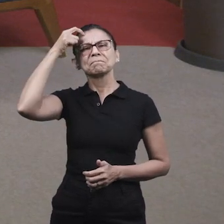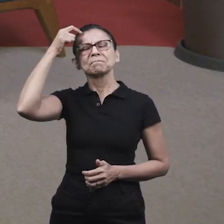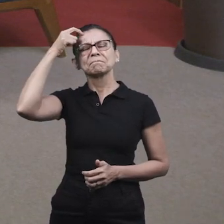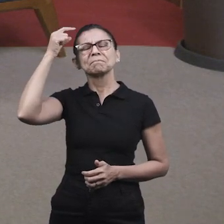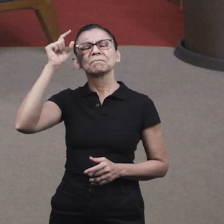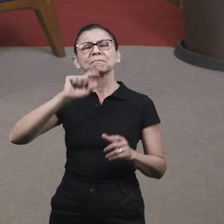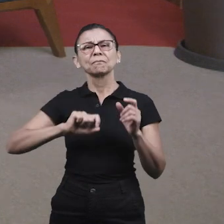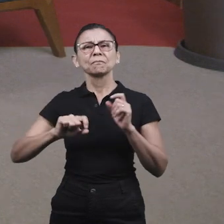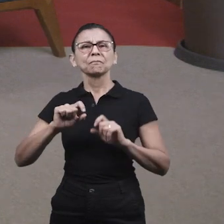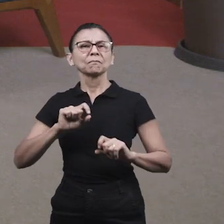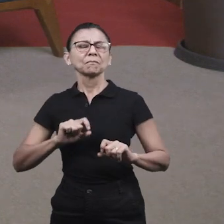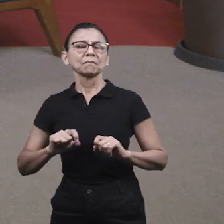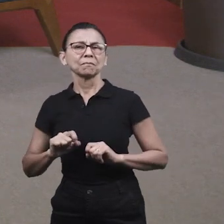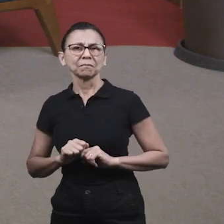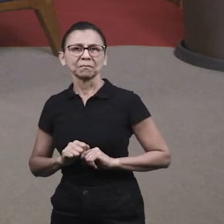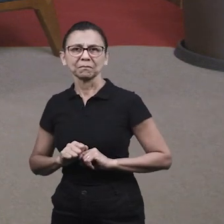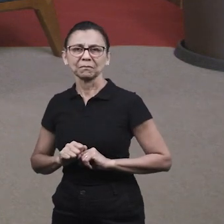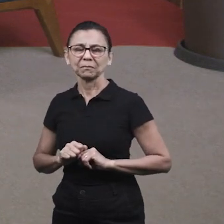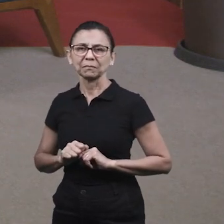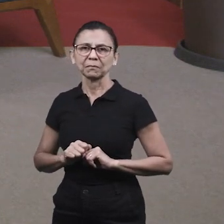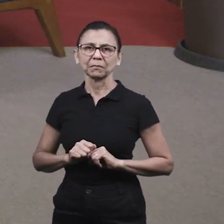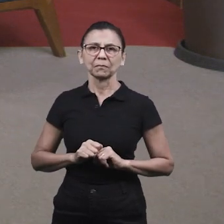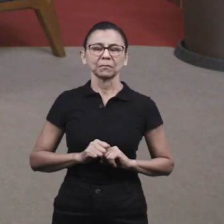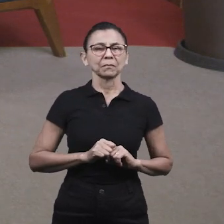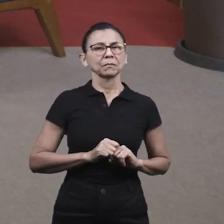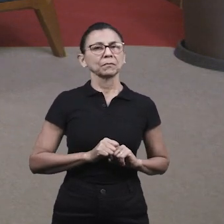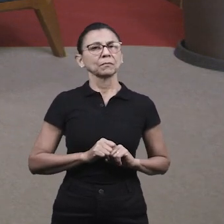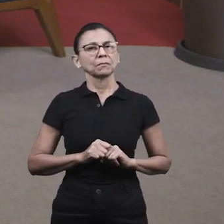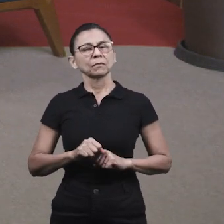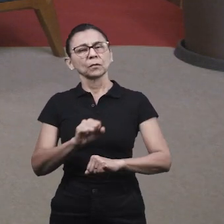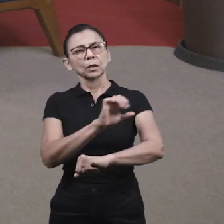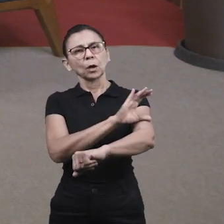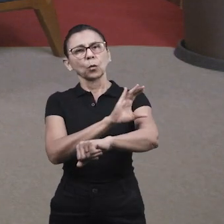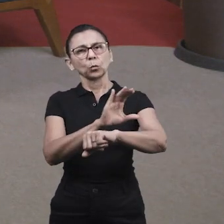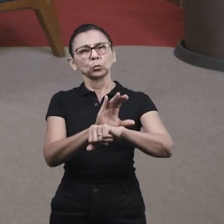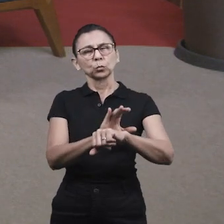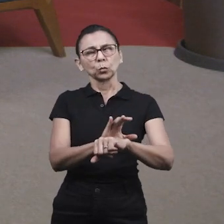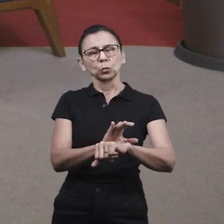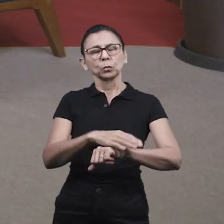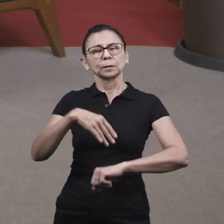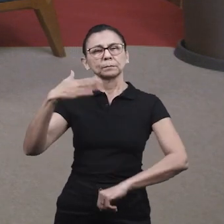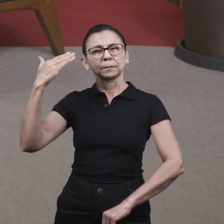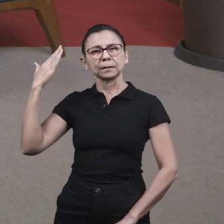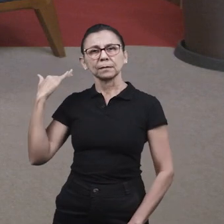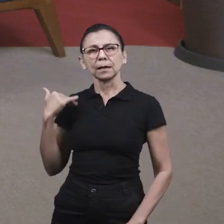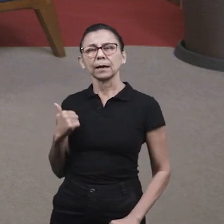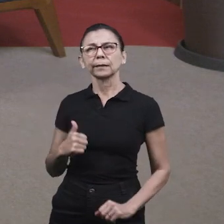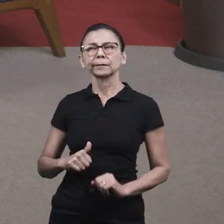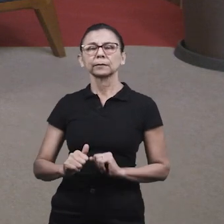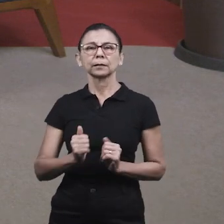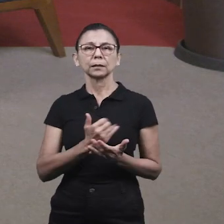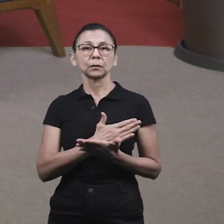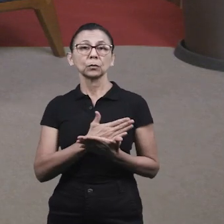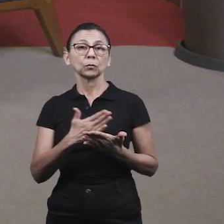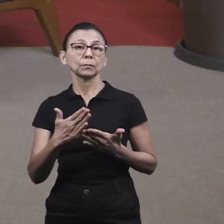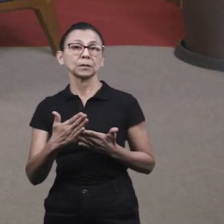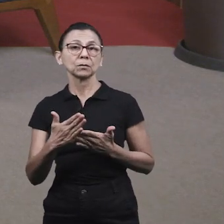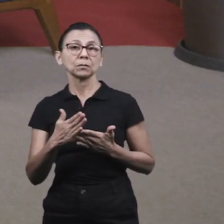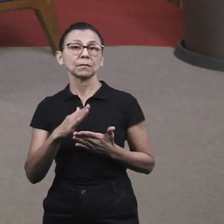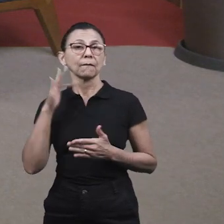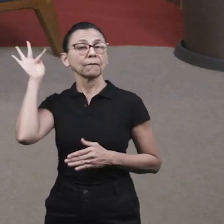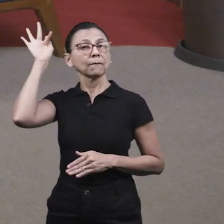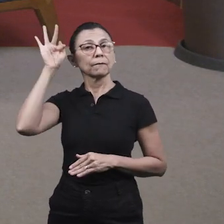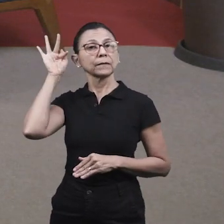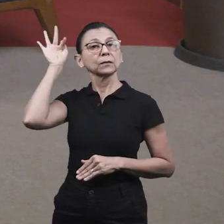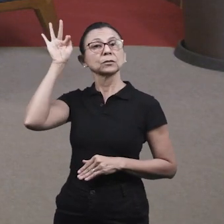c'est-à-dire inaccessible, la mentalité a été dirigée, la culture a été